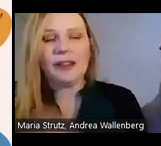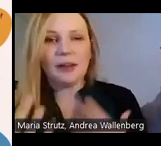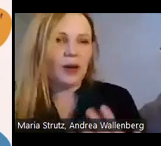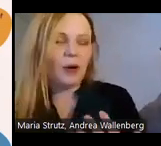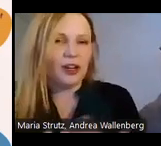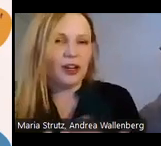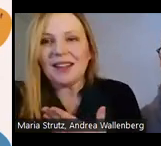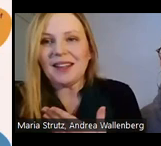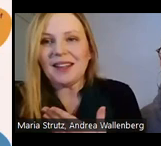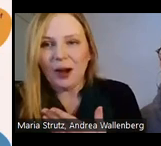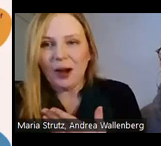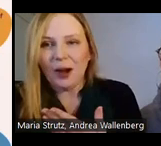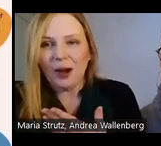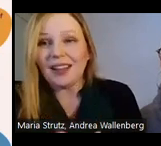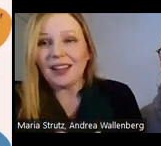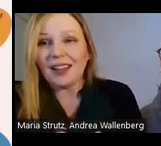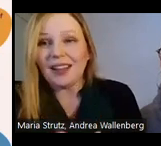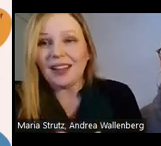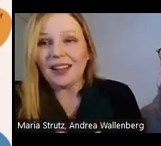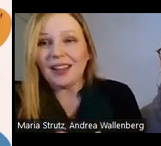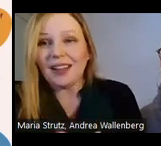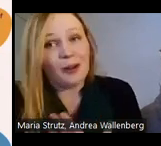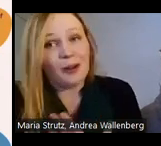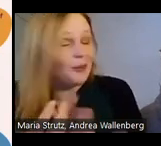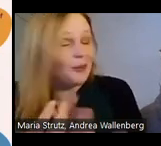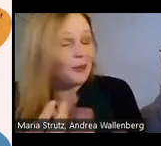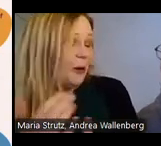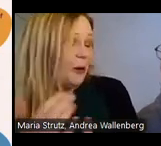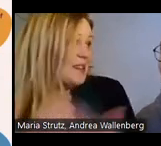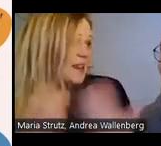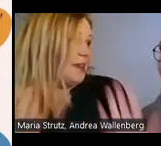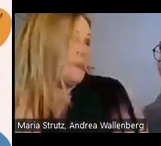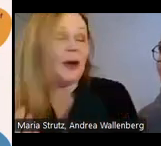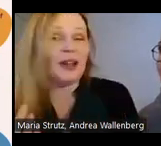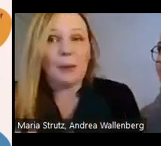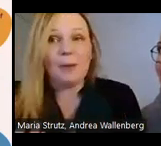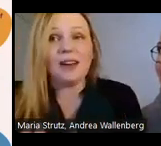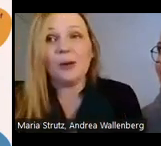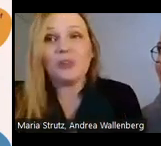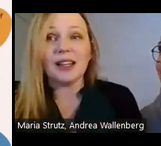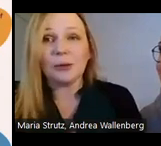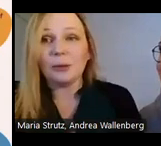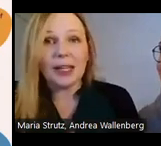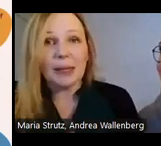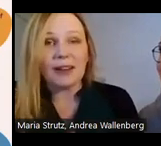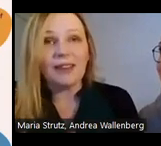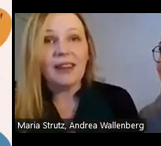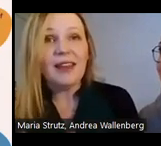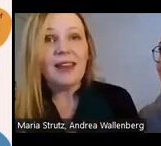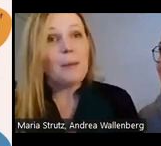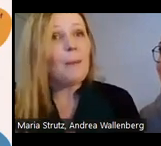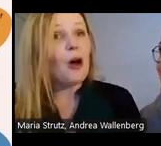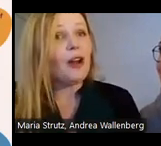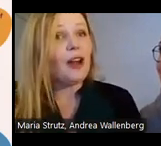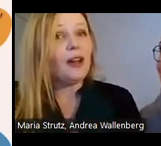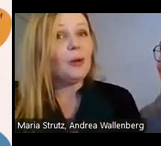Det här egentligen från båda håll är det ju säkert gibberish. Både det pappan säger till barnet är helt obegripligt för barnet. Och det barnet säger tillbaka till pappan är också helt